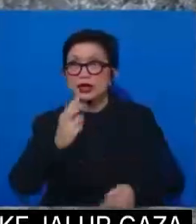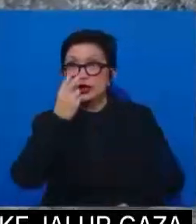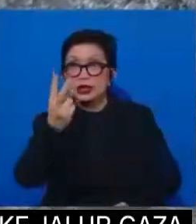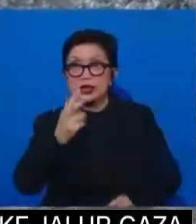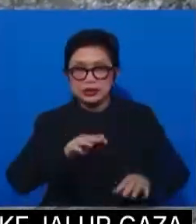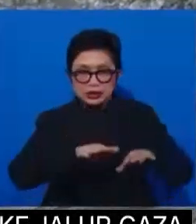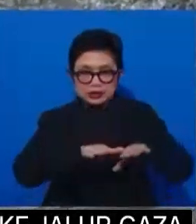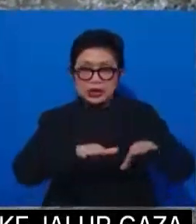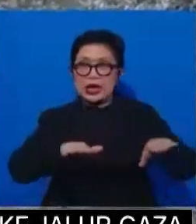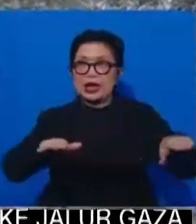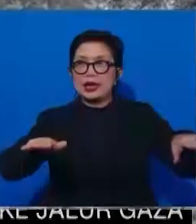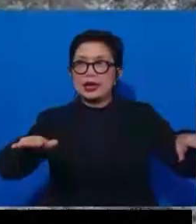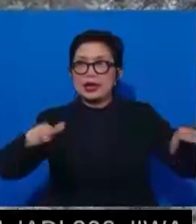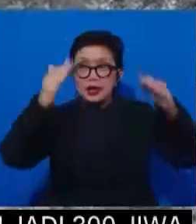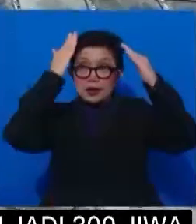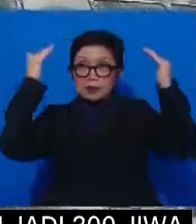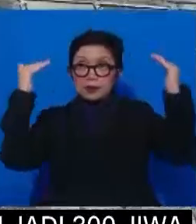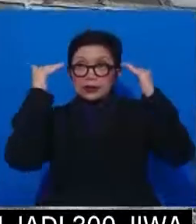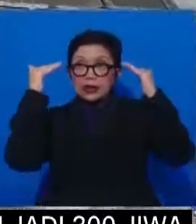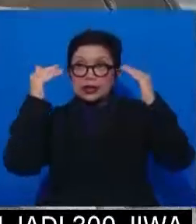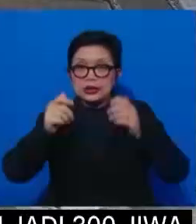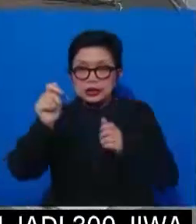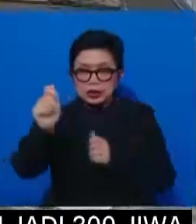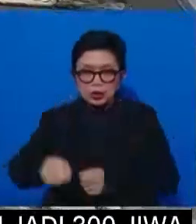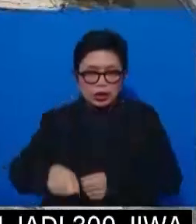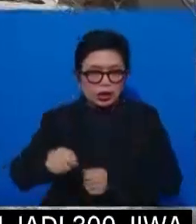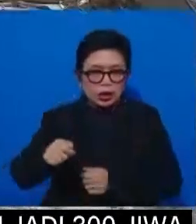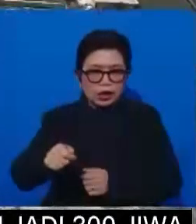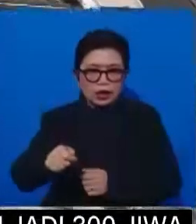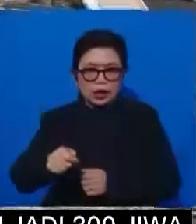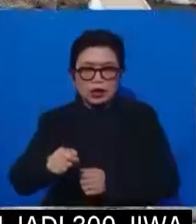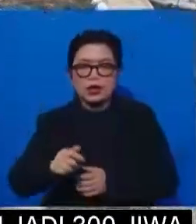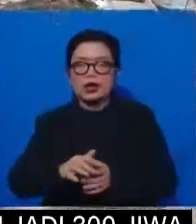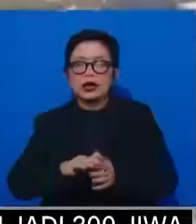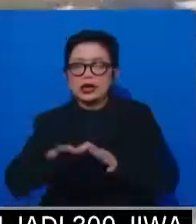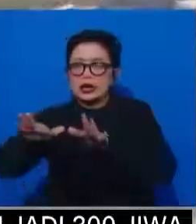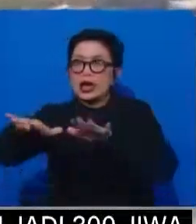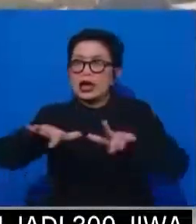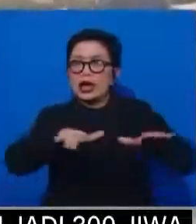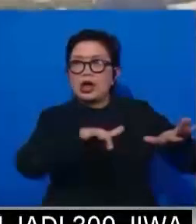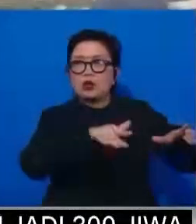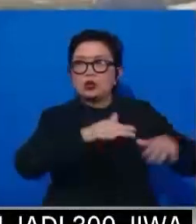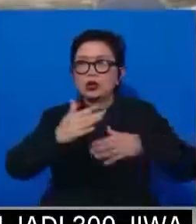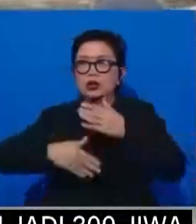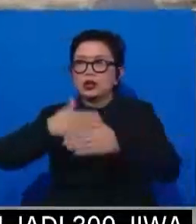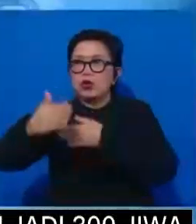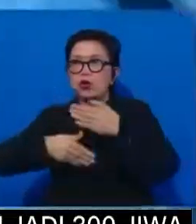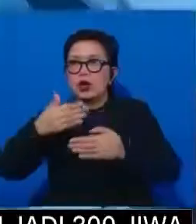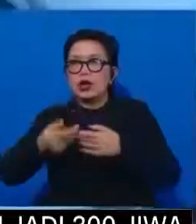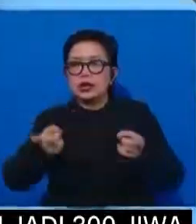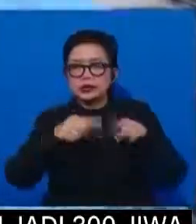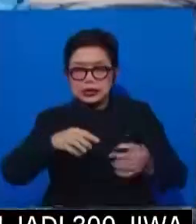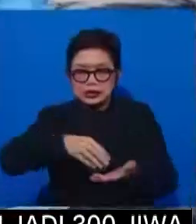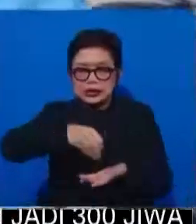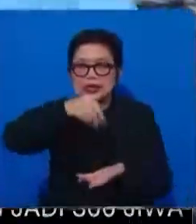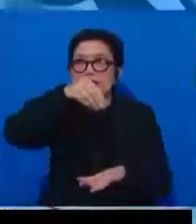sepanjang jalan aktivitas petani garam yang sedang mengolah air laut menjadi garam. Untuk melihat dari dekat proses pembuatan garam,